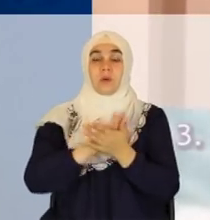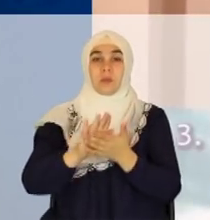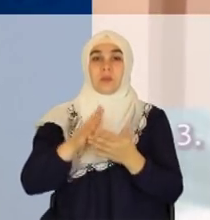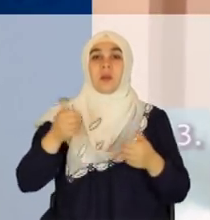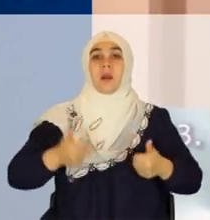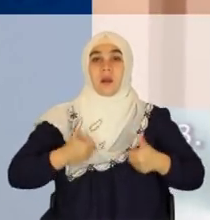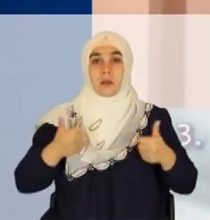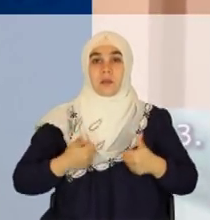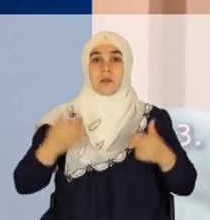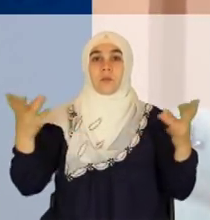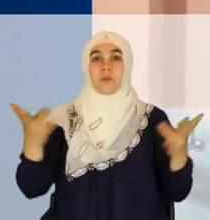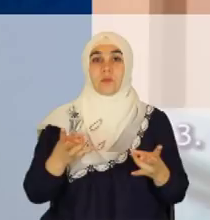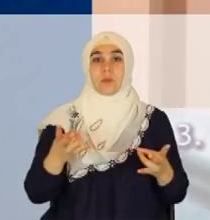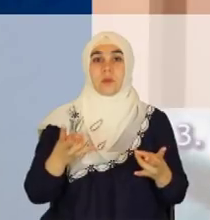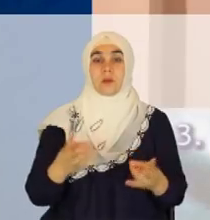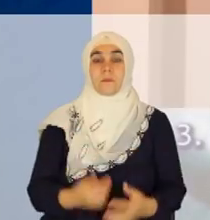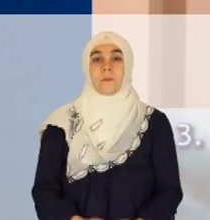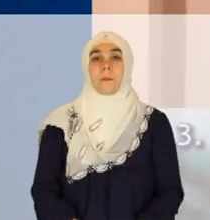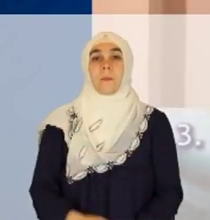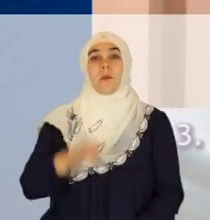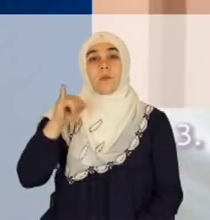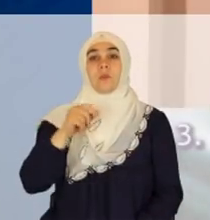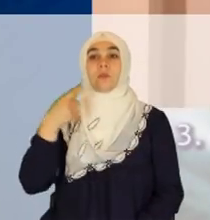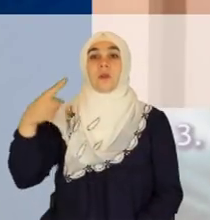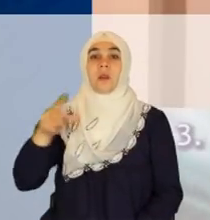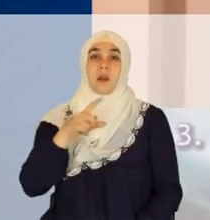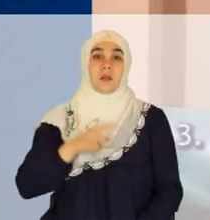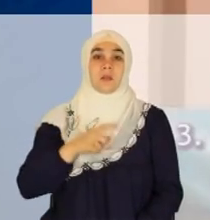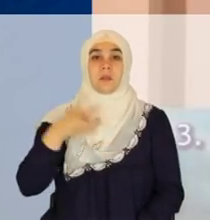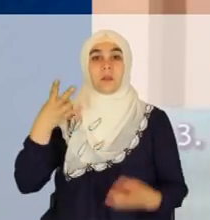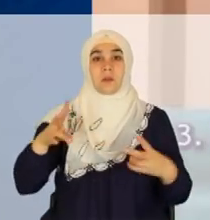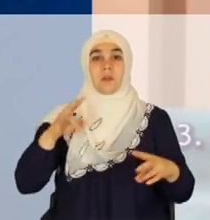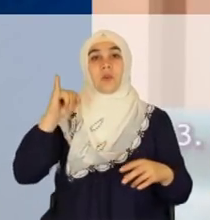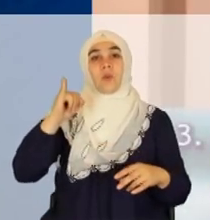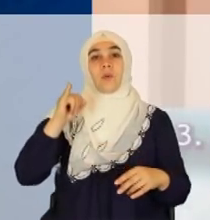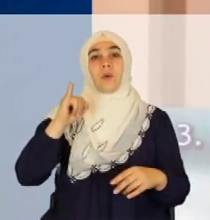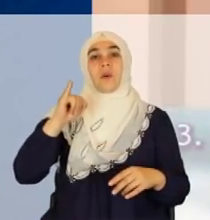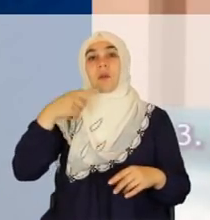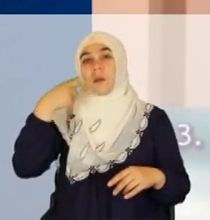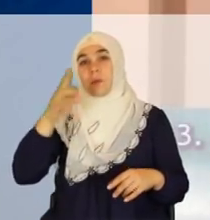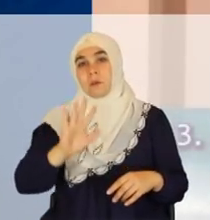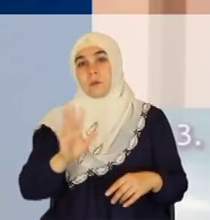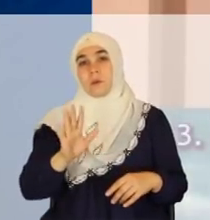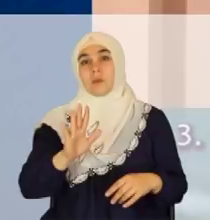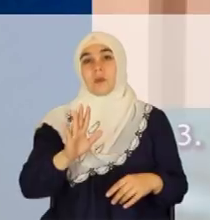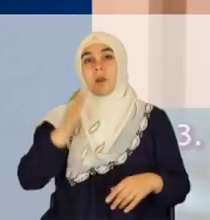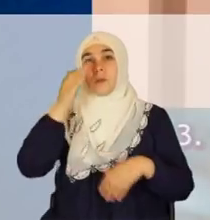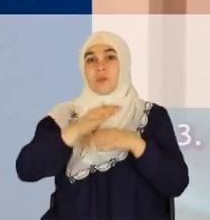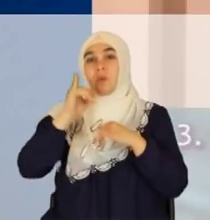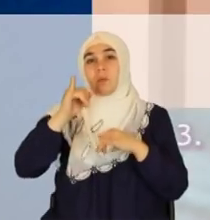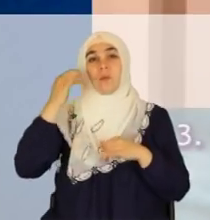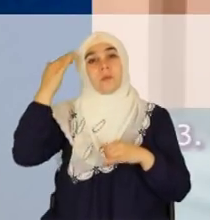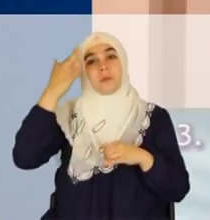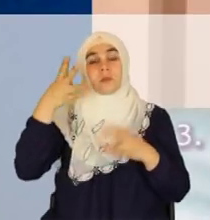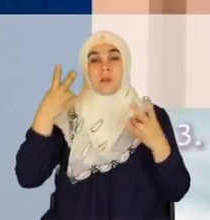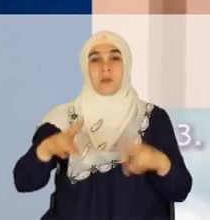uchun harakatda bo'lishim kerak. Birovga hasad qilmaydi, birovga yomon so'zlamaydi, birovning to'g'risida yomon gumon